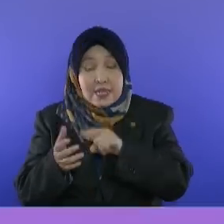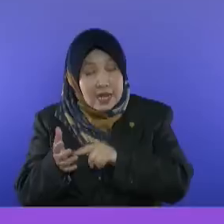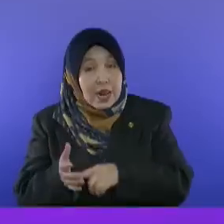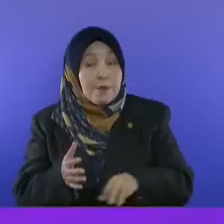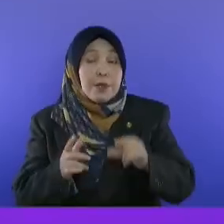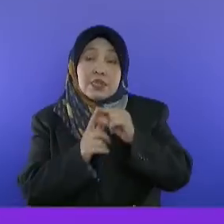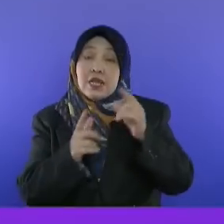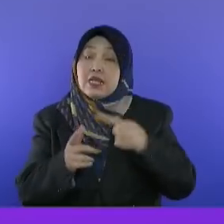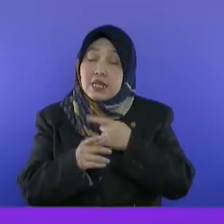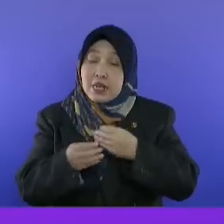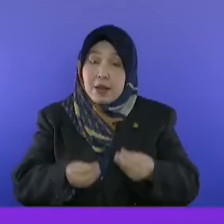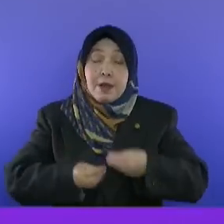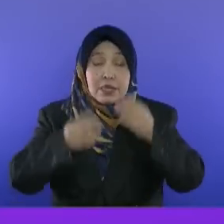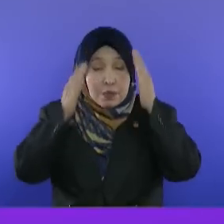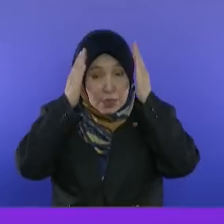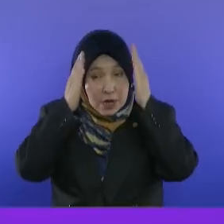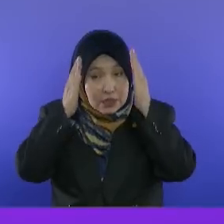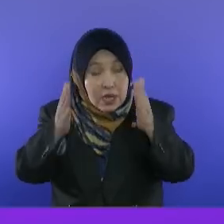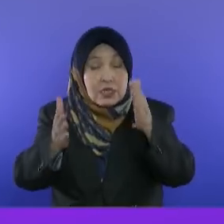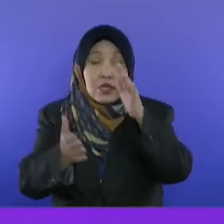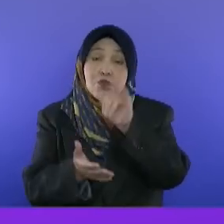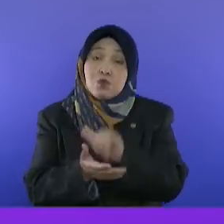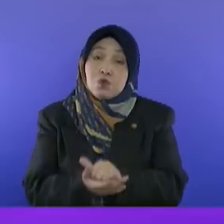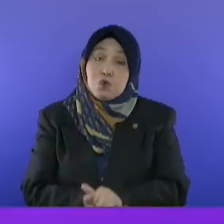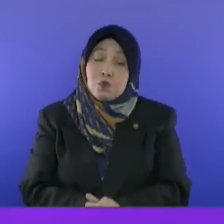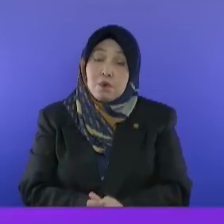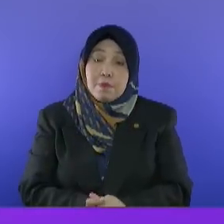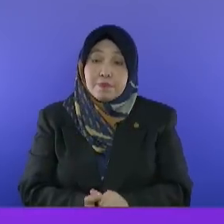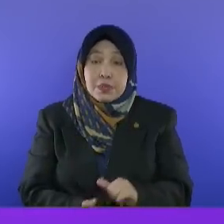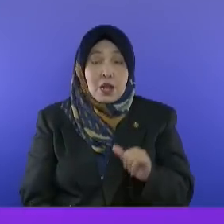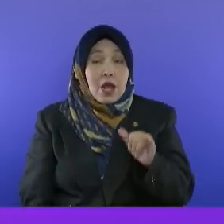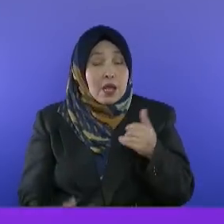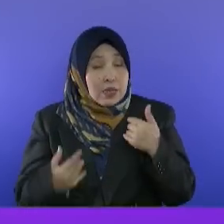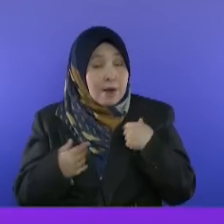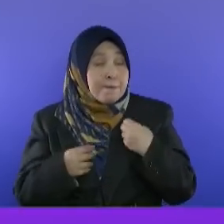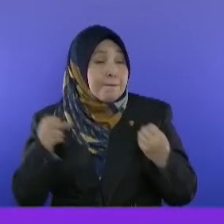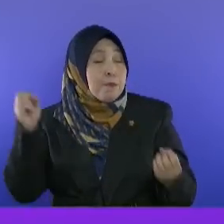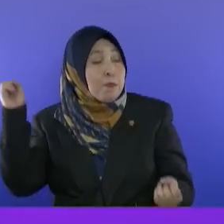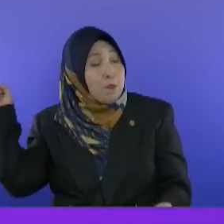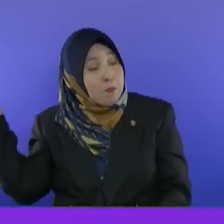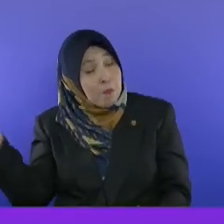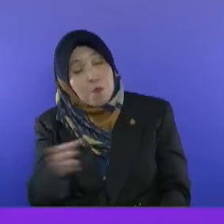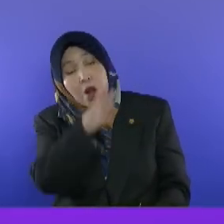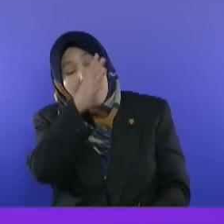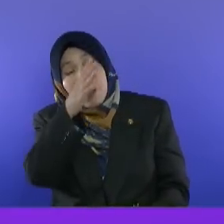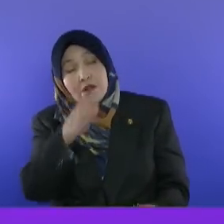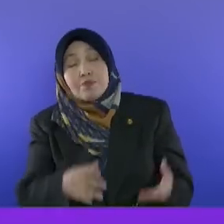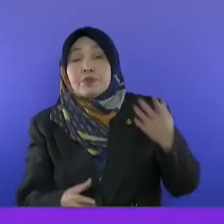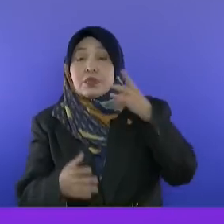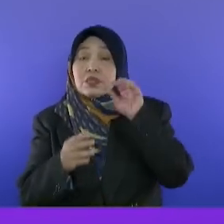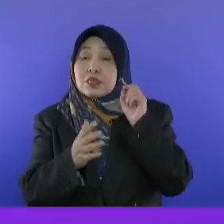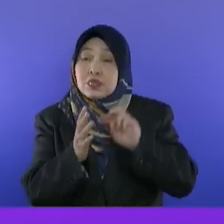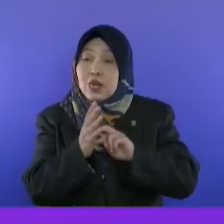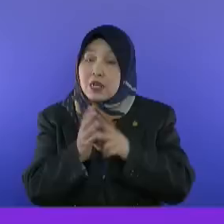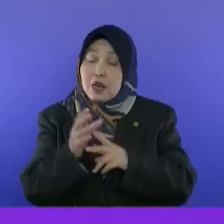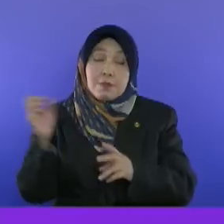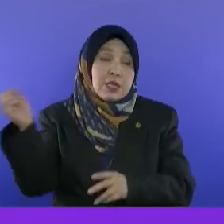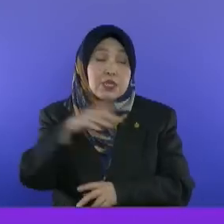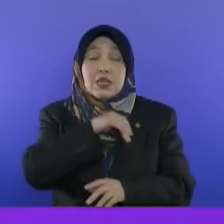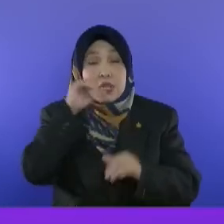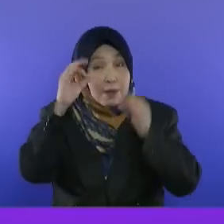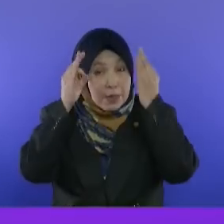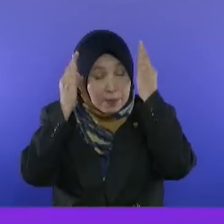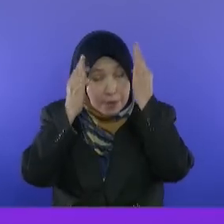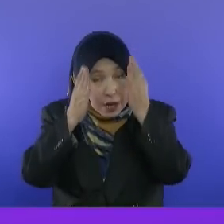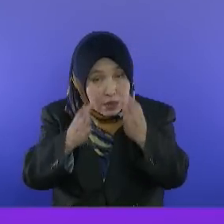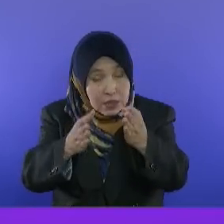kita ingin beri perhatian yaitu buang Ustadzah ataupun melempar tante melempar ini ialah dia tak beri perhatian